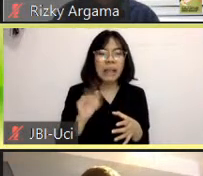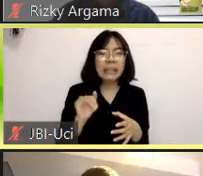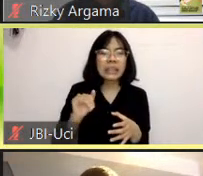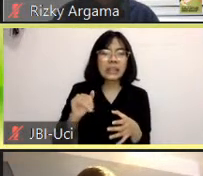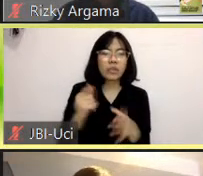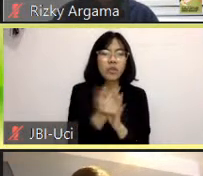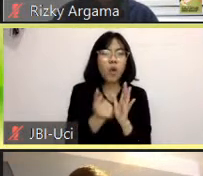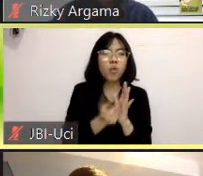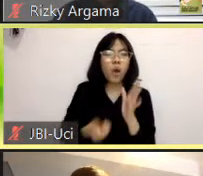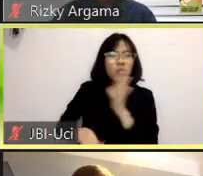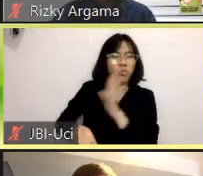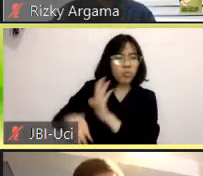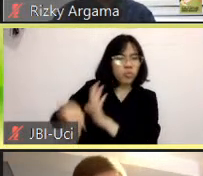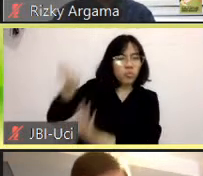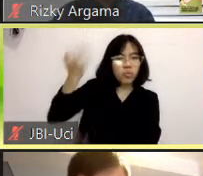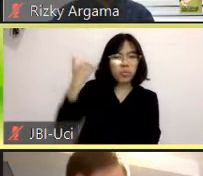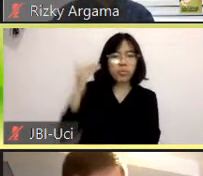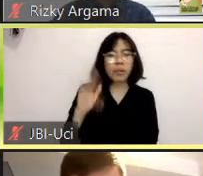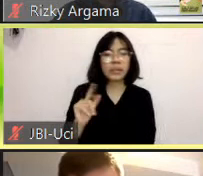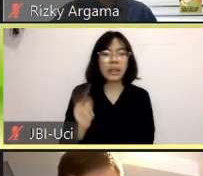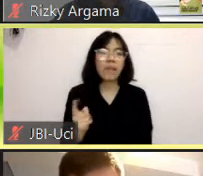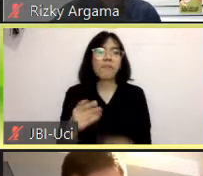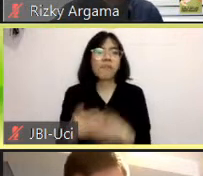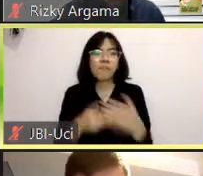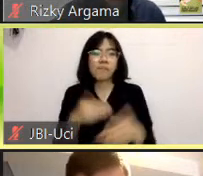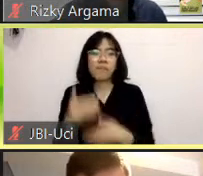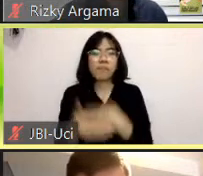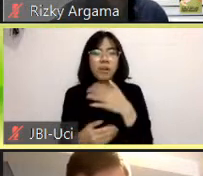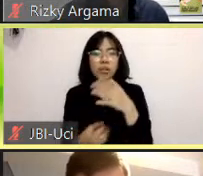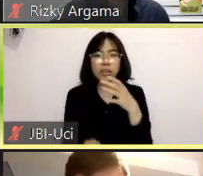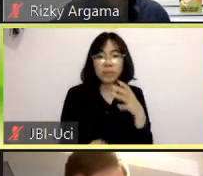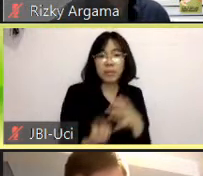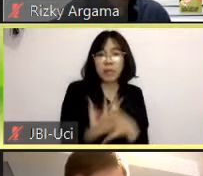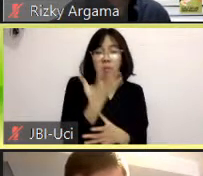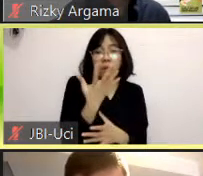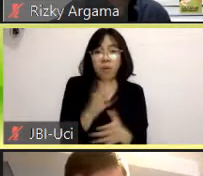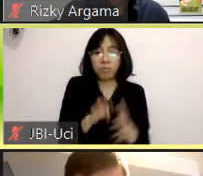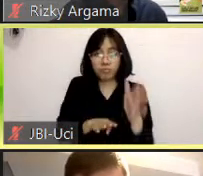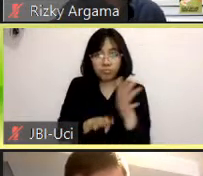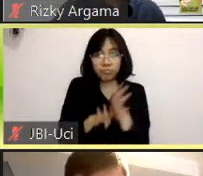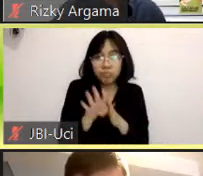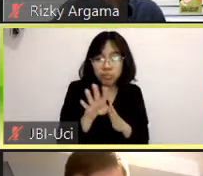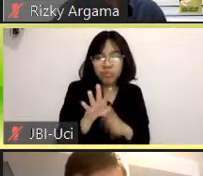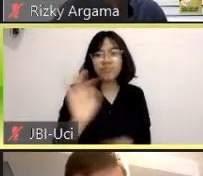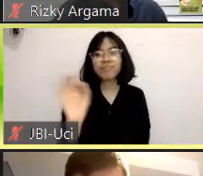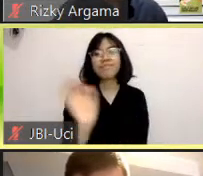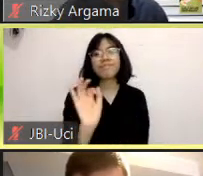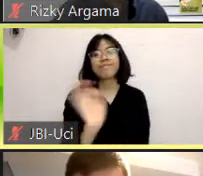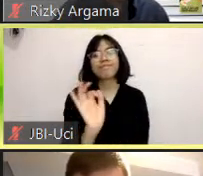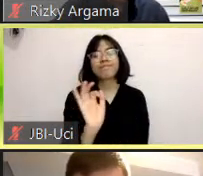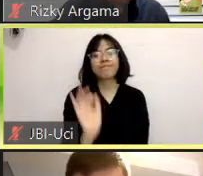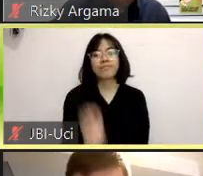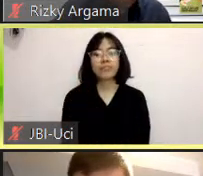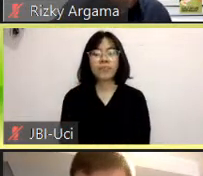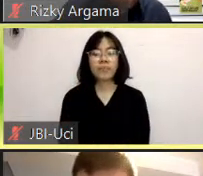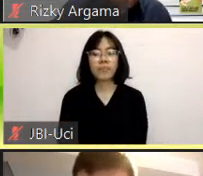Jadi perkembangannya tidak begitu mengembirakan. Jadi kalau kita mau bicara misalnya